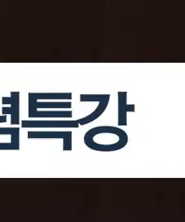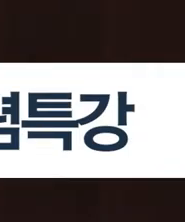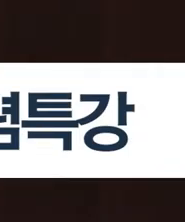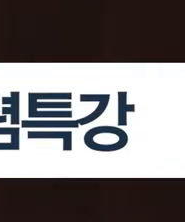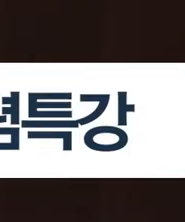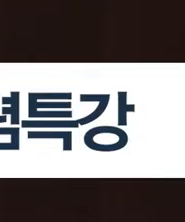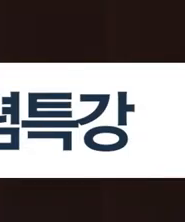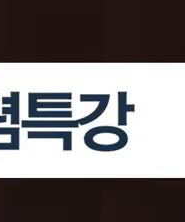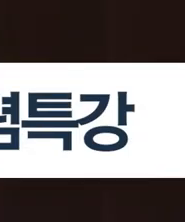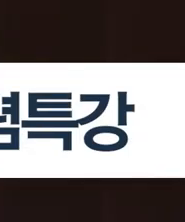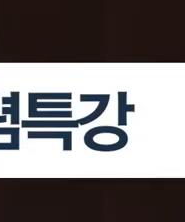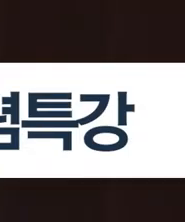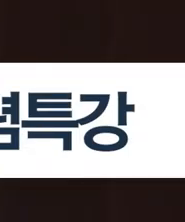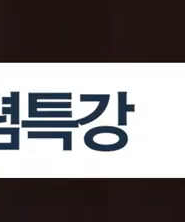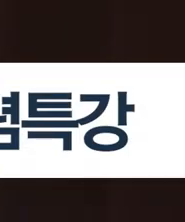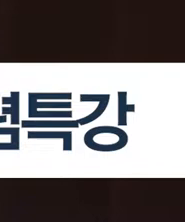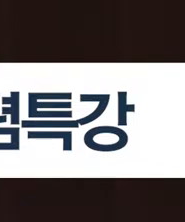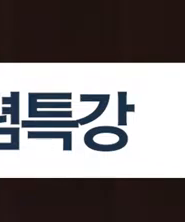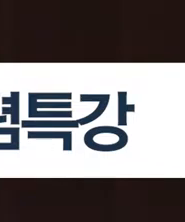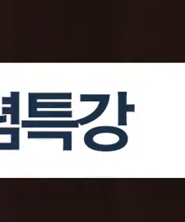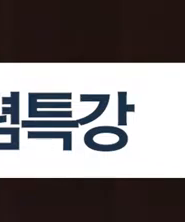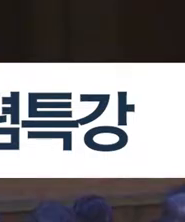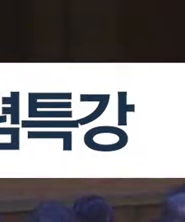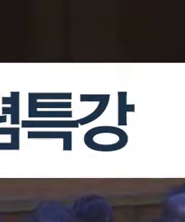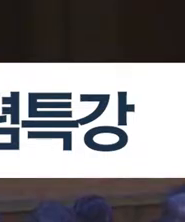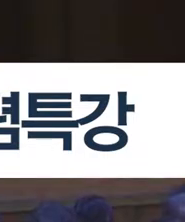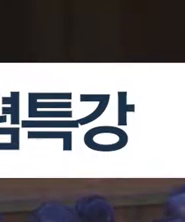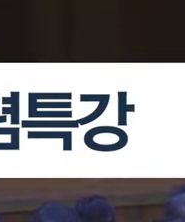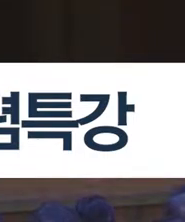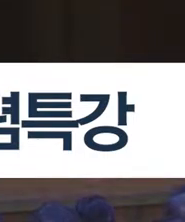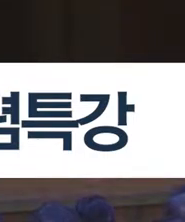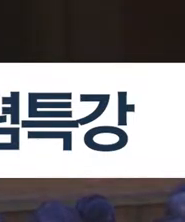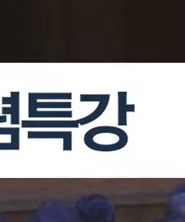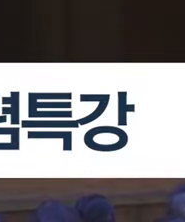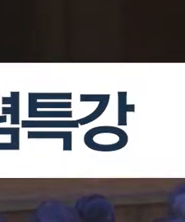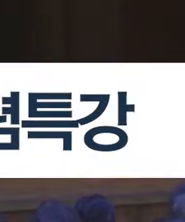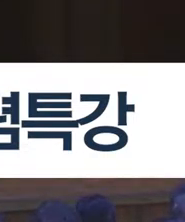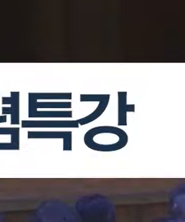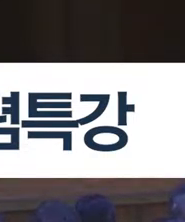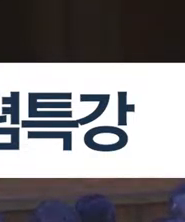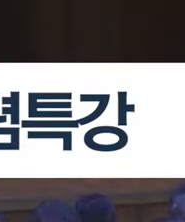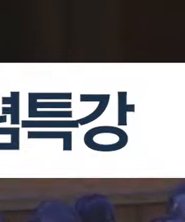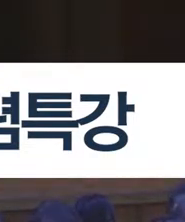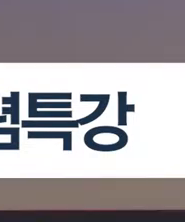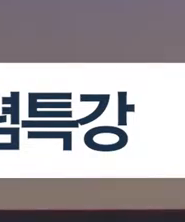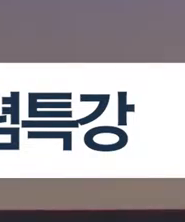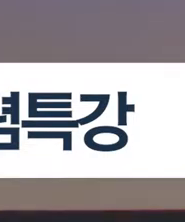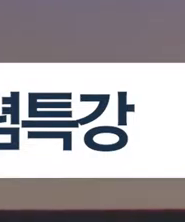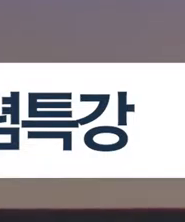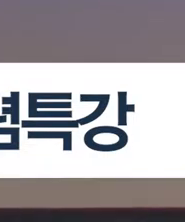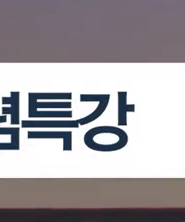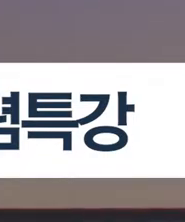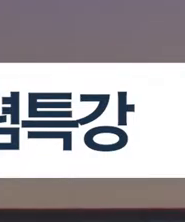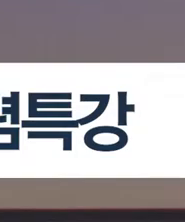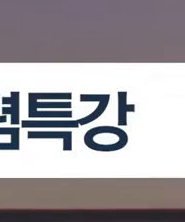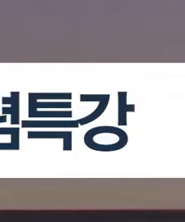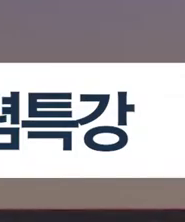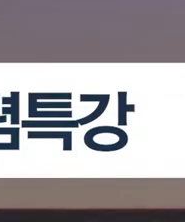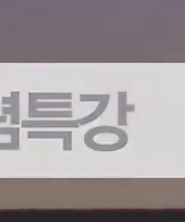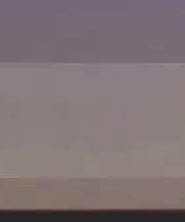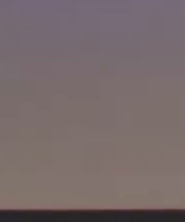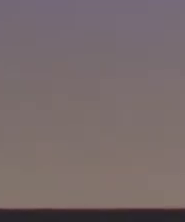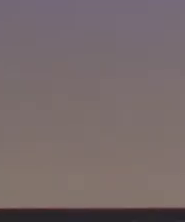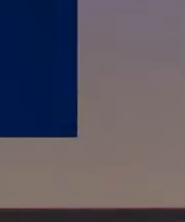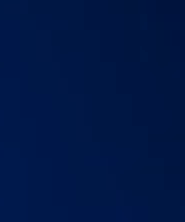지난 27일 강서구민회관 우장홀에서 공감과 소통의 조직 문화를 실현하기 위해 청렴특강 및 공익신고교육이